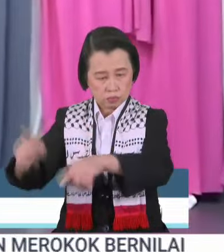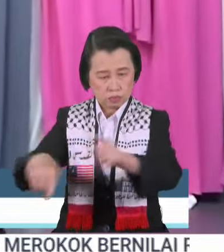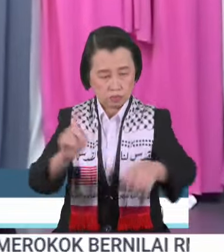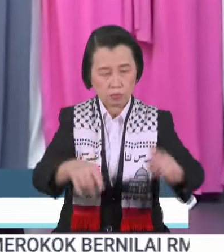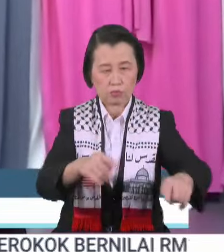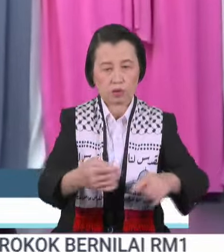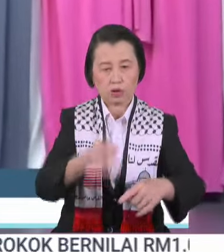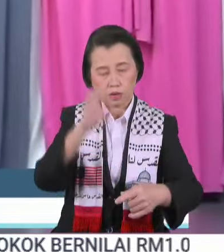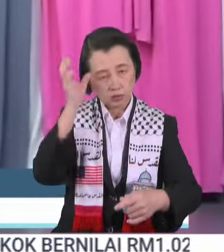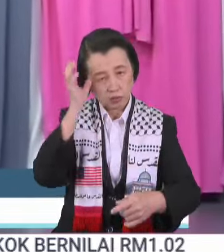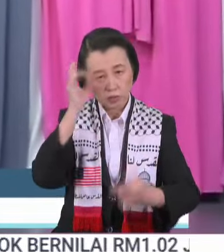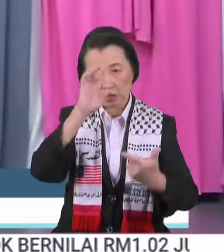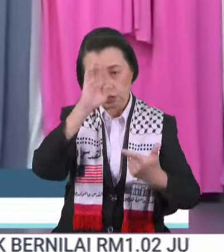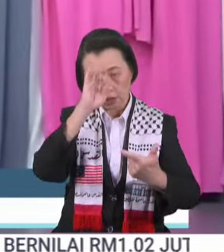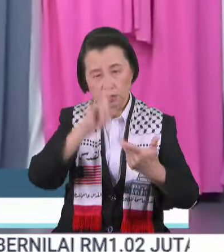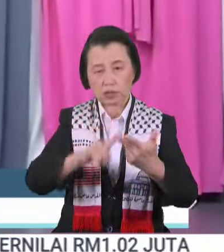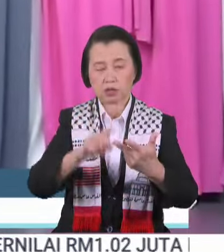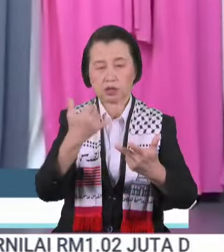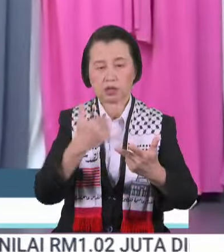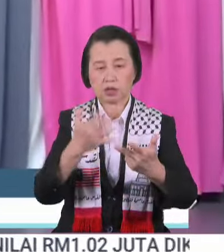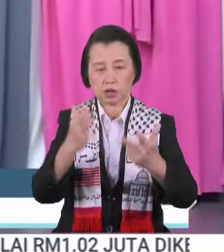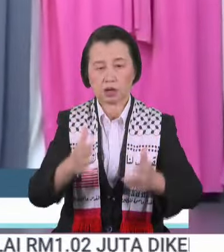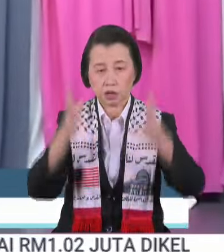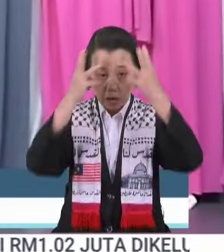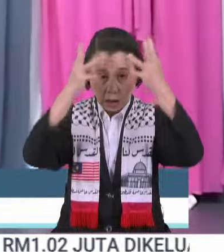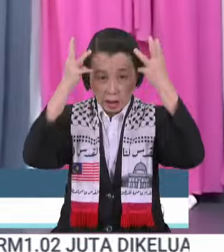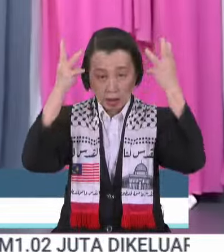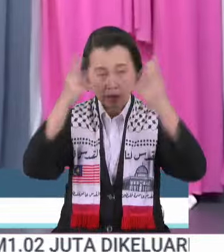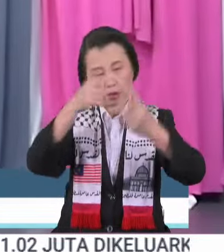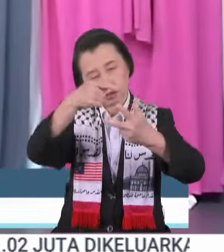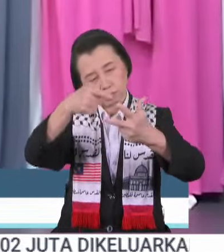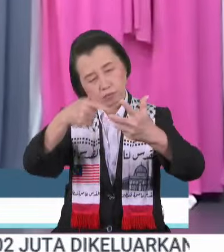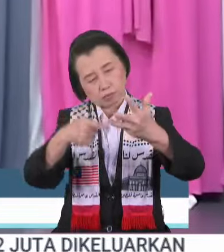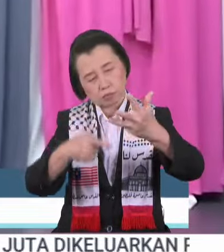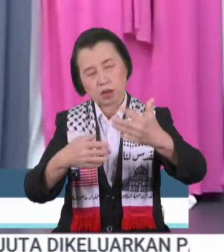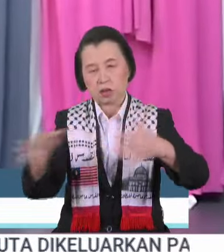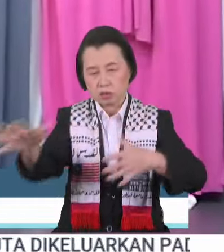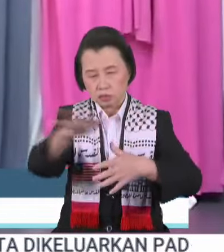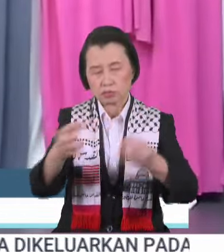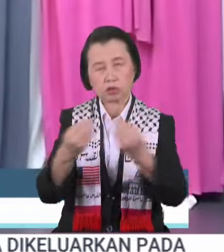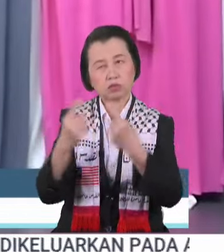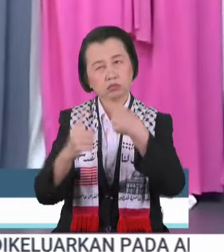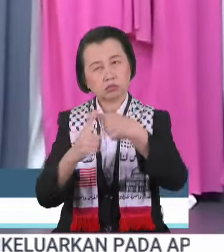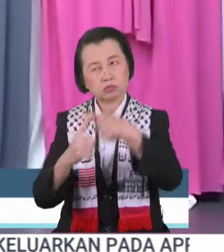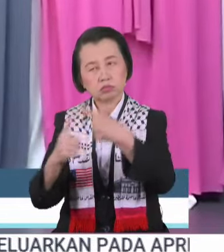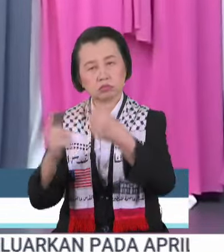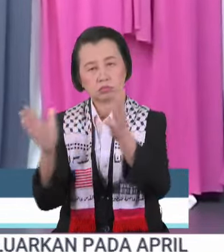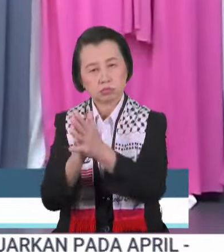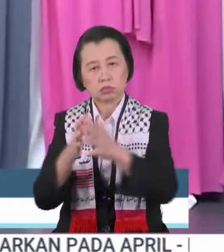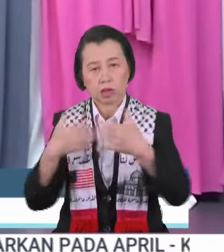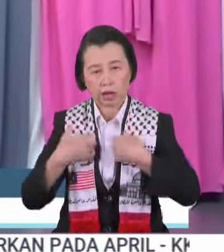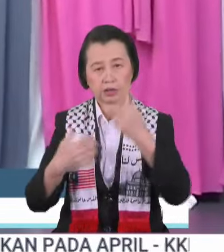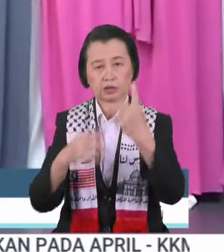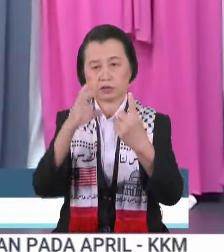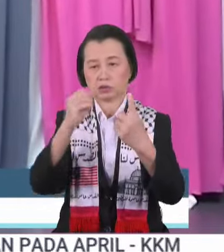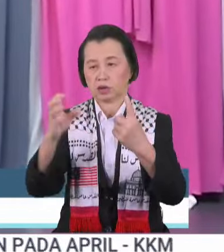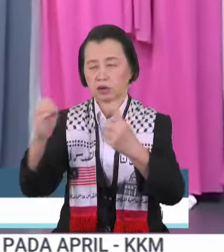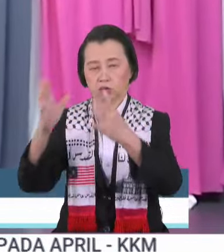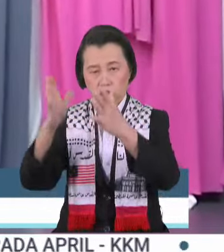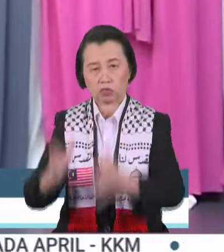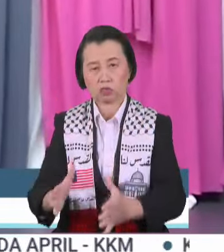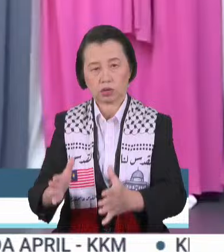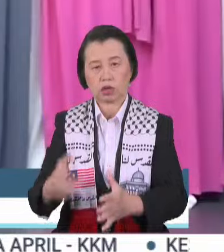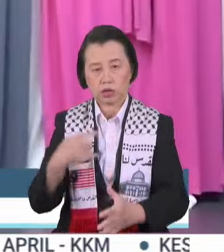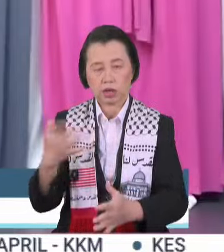Cina, India, kaum asli dan lain-lain bangsa, lebih kurang 100 orang yang kita juga mengadakan